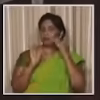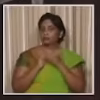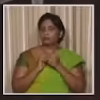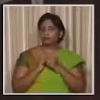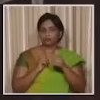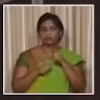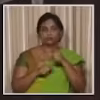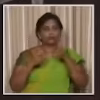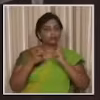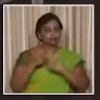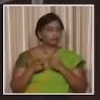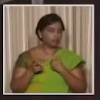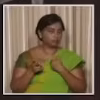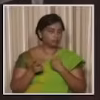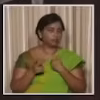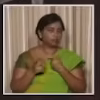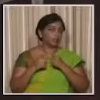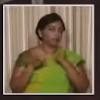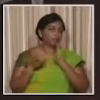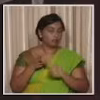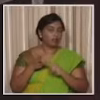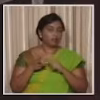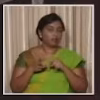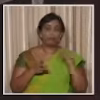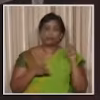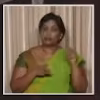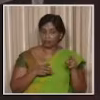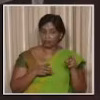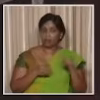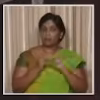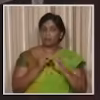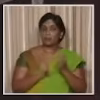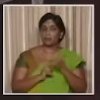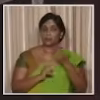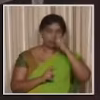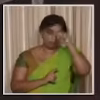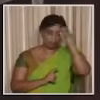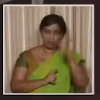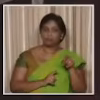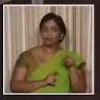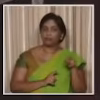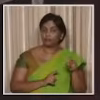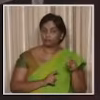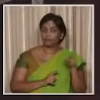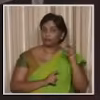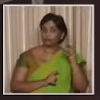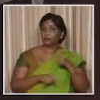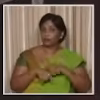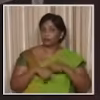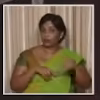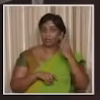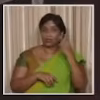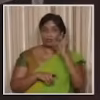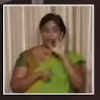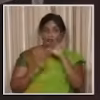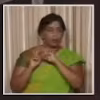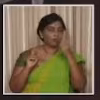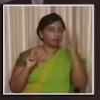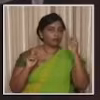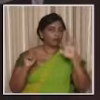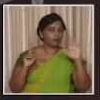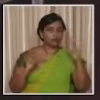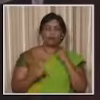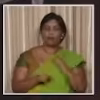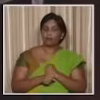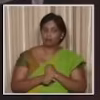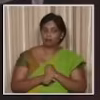ඕනේ ඊළඟට මගේ ළඟ තිනවා තවත් එකක් එතුමා සජිත් ප්‍රේමදාස මහතා එතුමාගේ කාලය තුල 2015-19